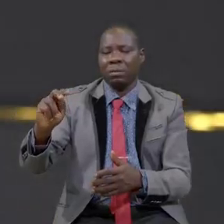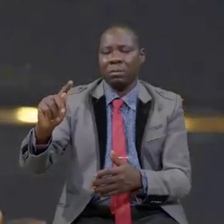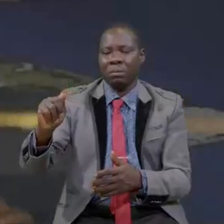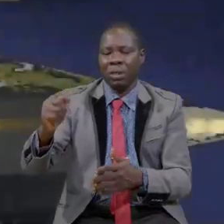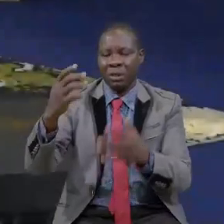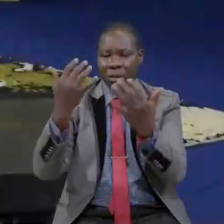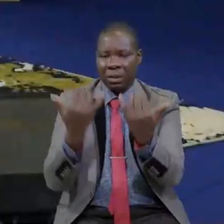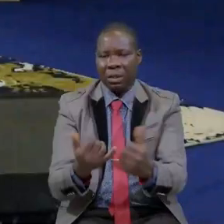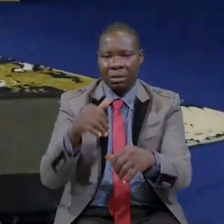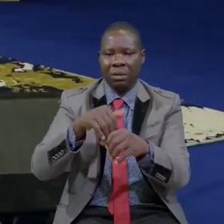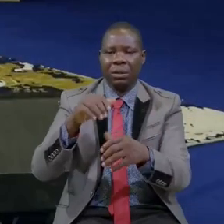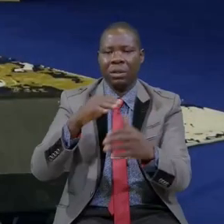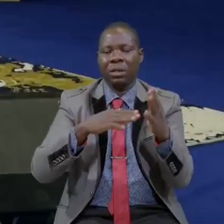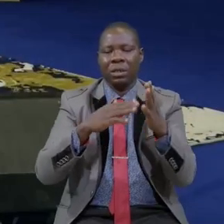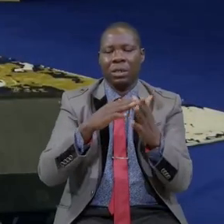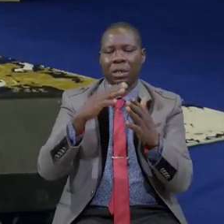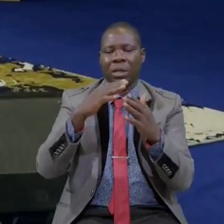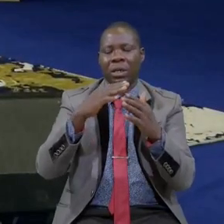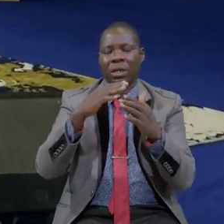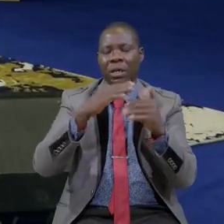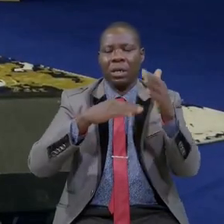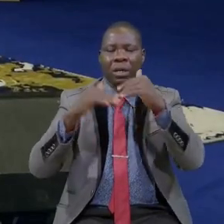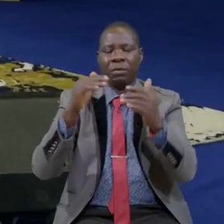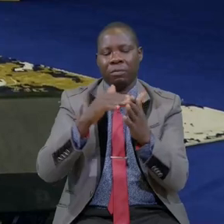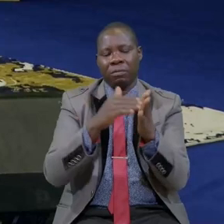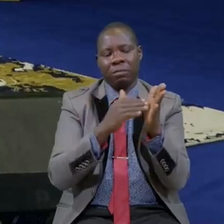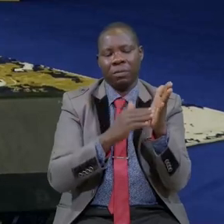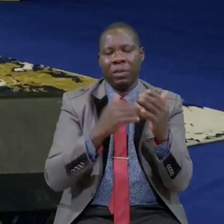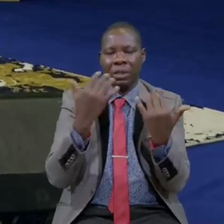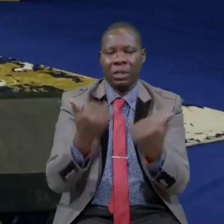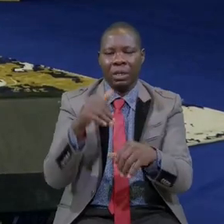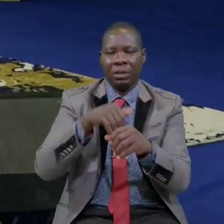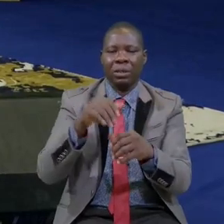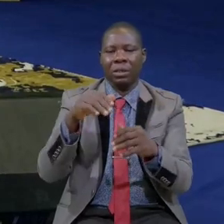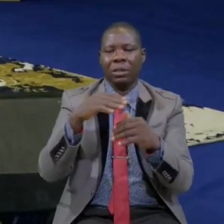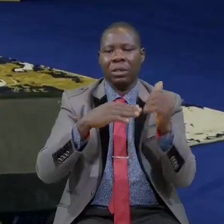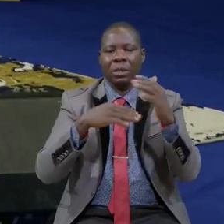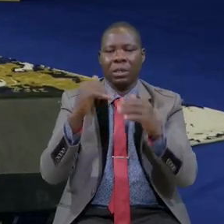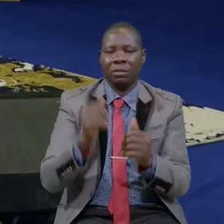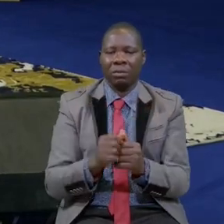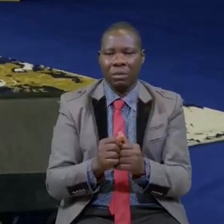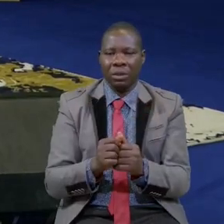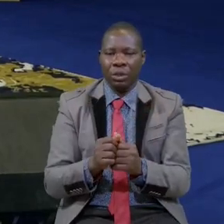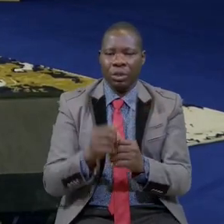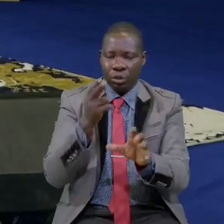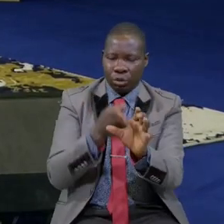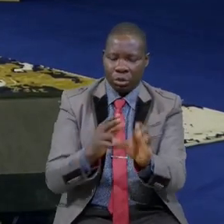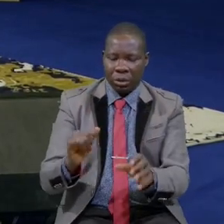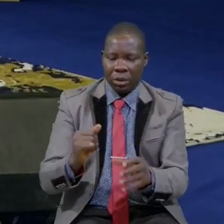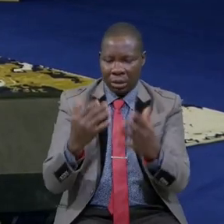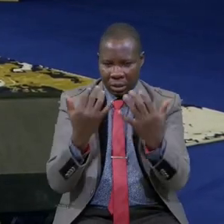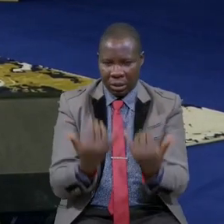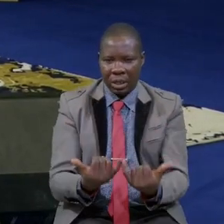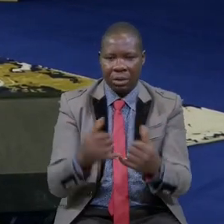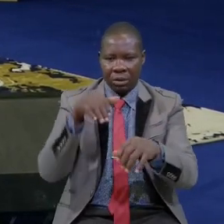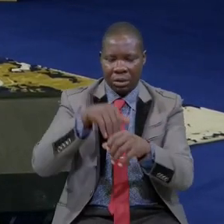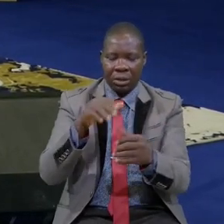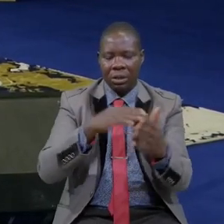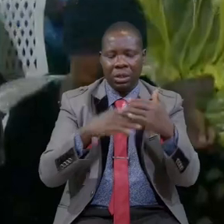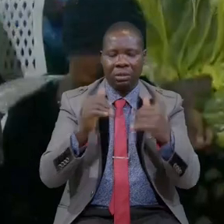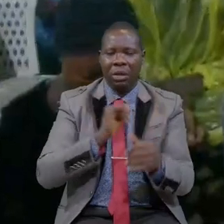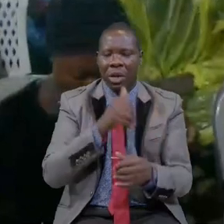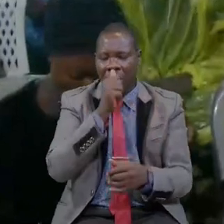L'enrôlement maintenant au ciel. Je peux vous dire clairement, Dieu est sur le point d'écrire ton nom dans le